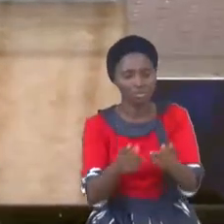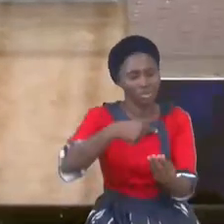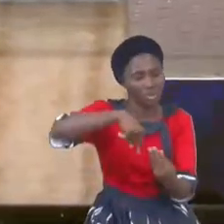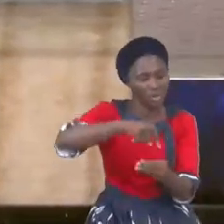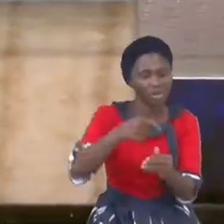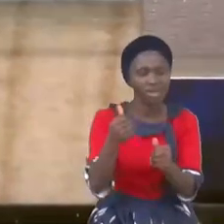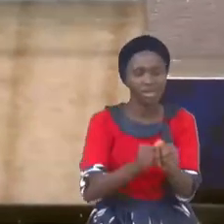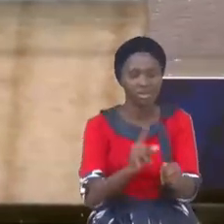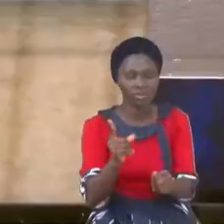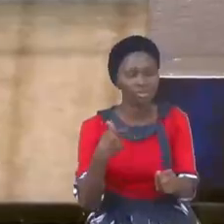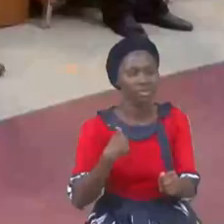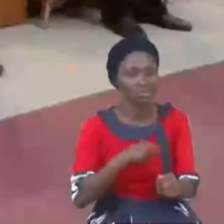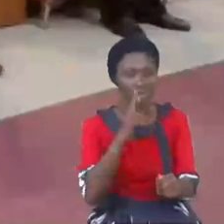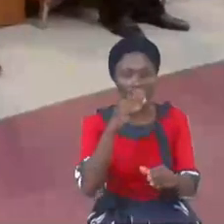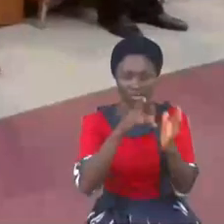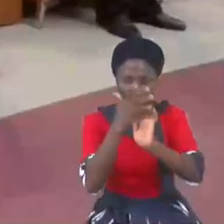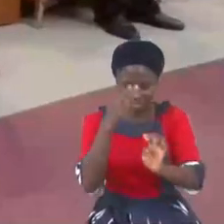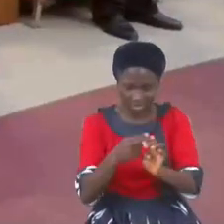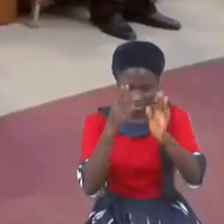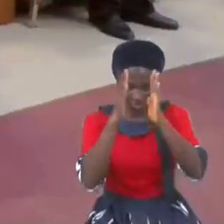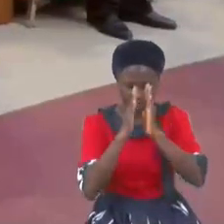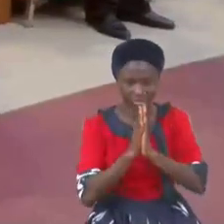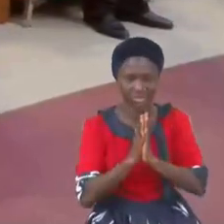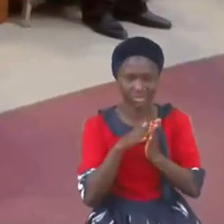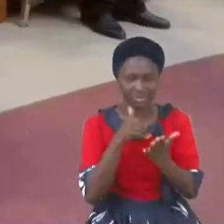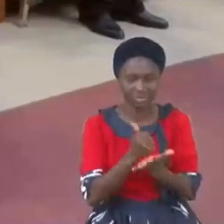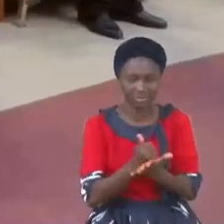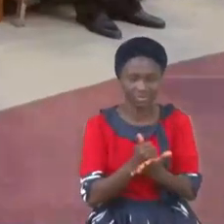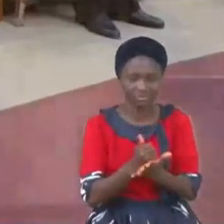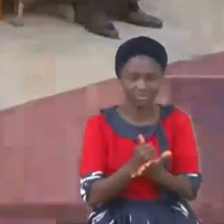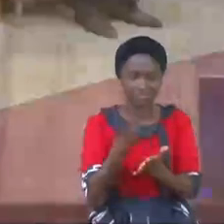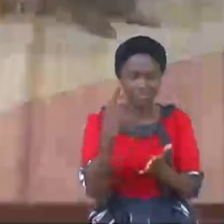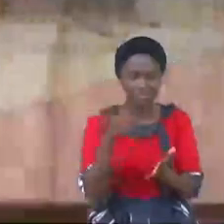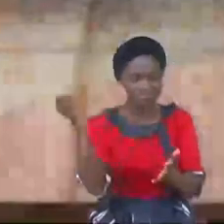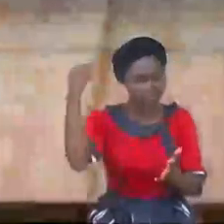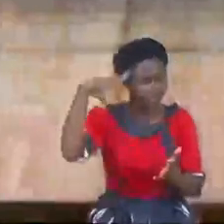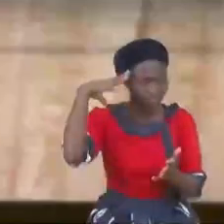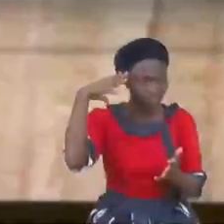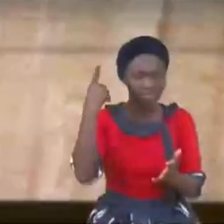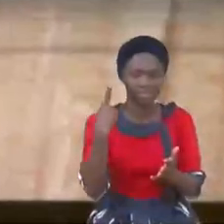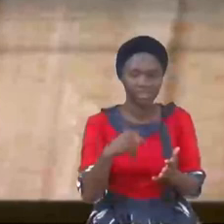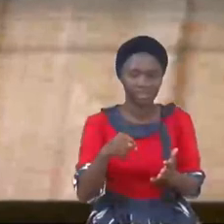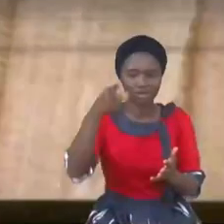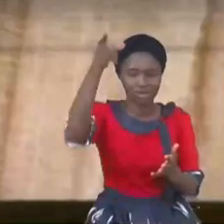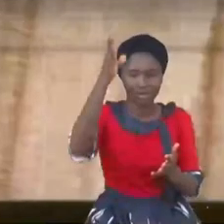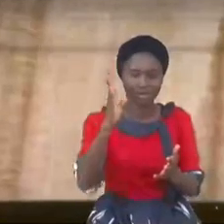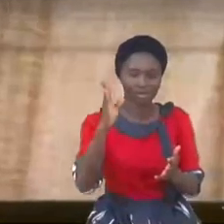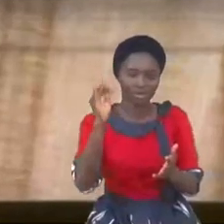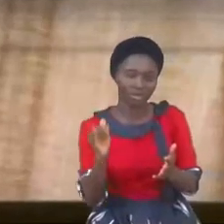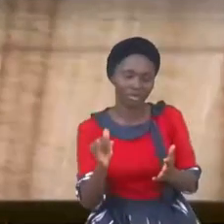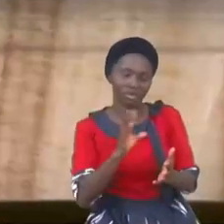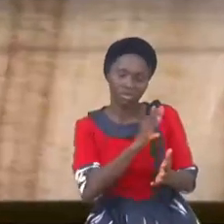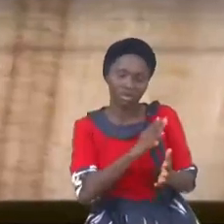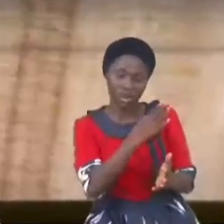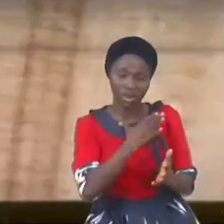au nom de Jésus-Christ. Que la grâce, la piété, la gloire que Christ